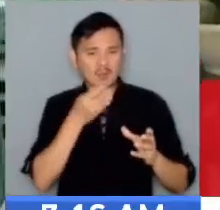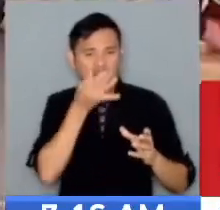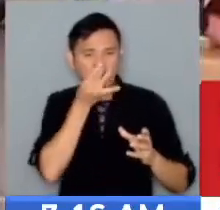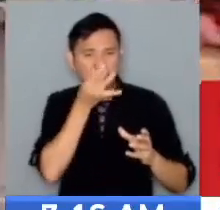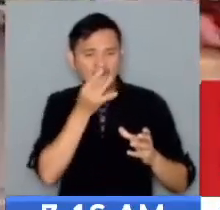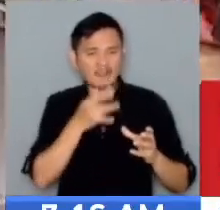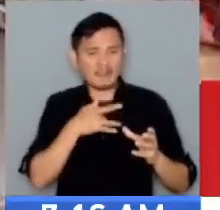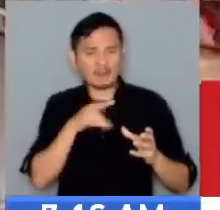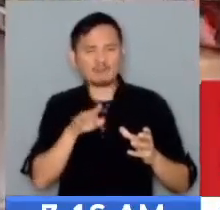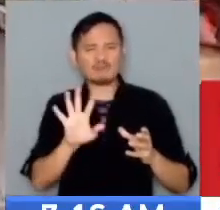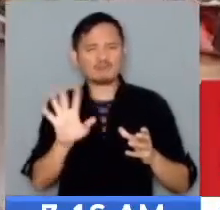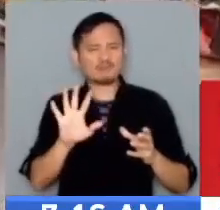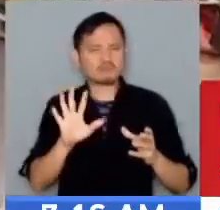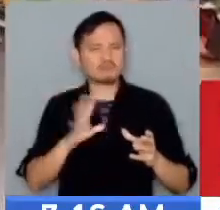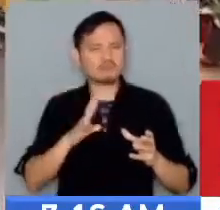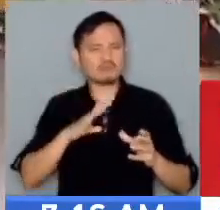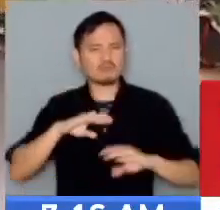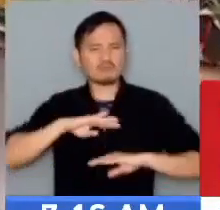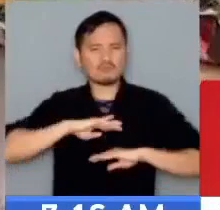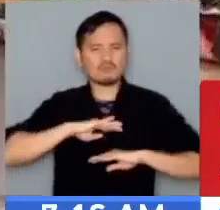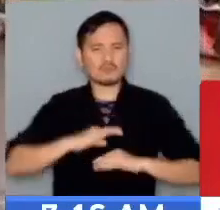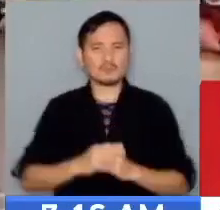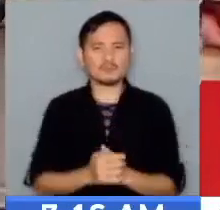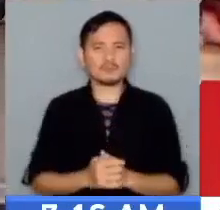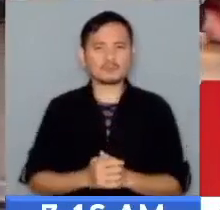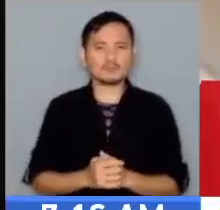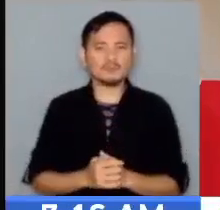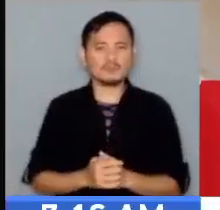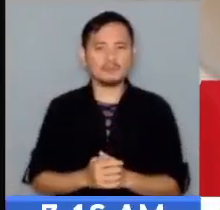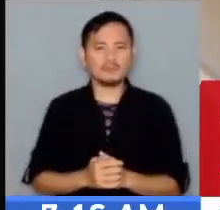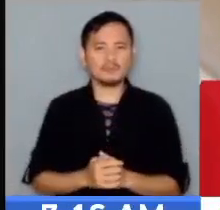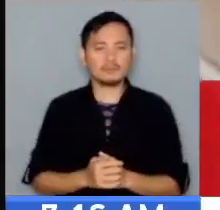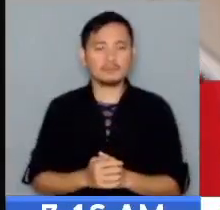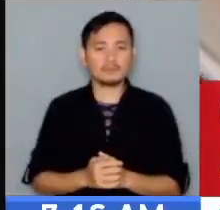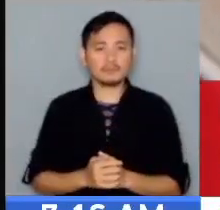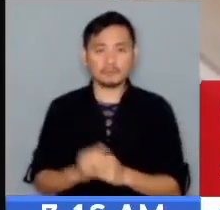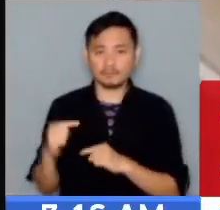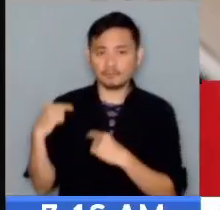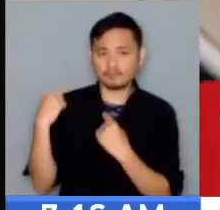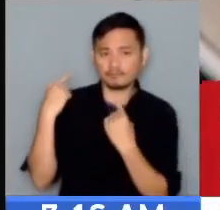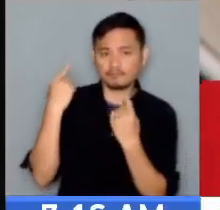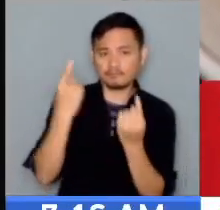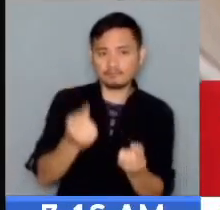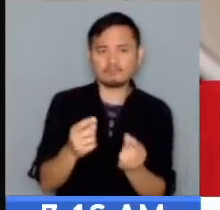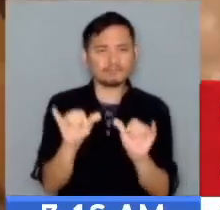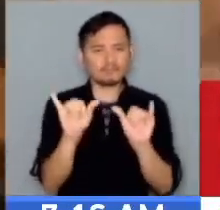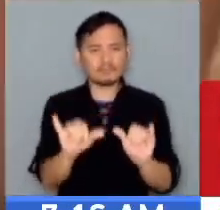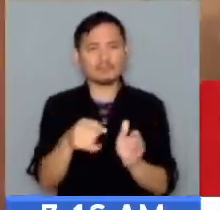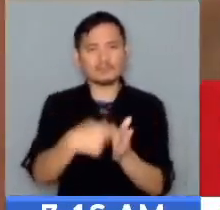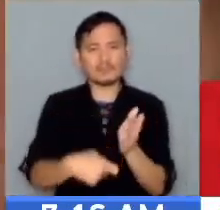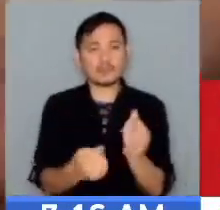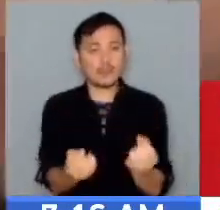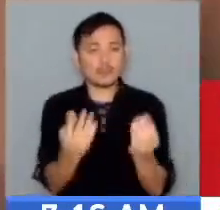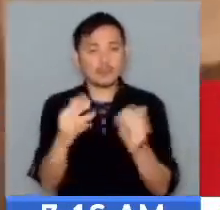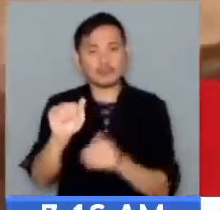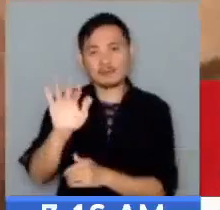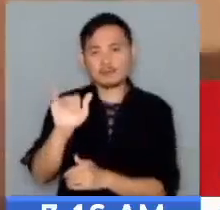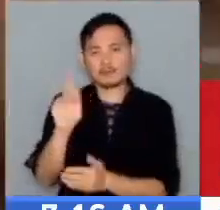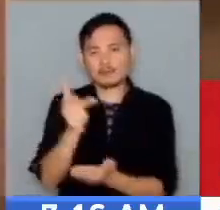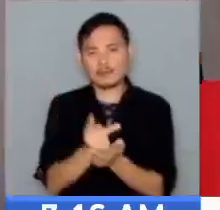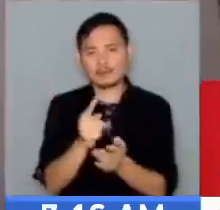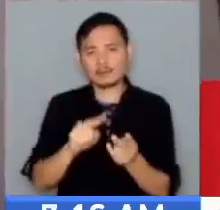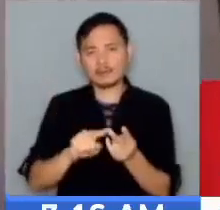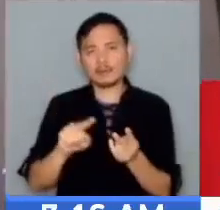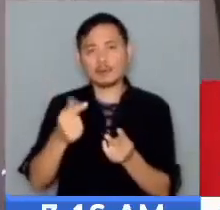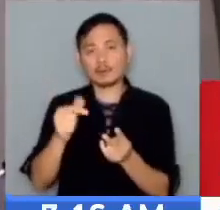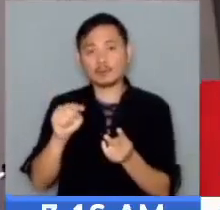siya. Sa kainan namang ito, hindi pa sila nagtataas ng presyo. 15 pesos pa rin ang lugaw, habang 35 pesos ang goto.